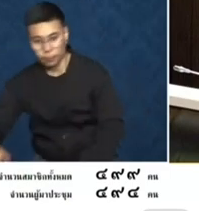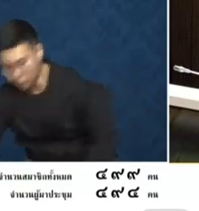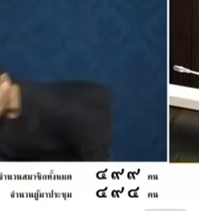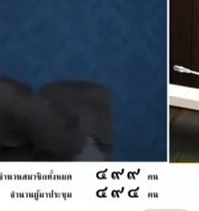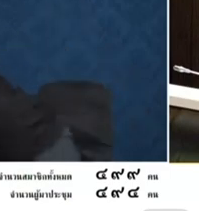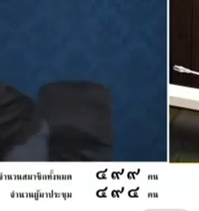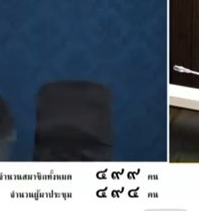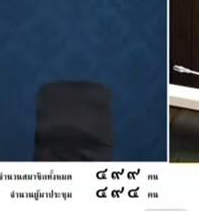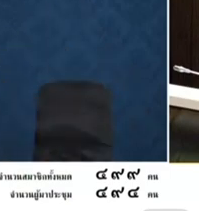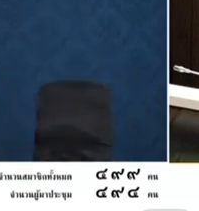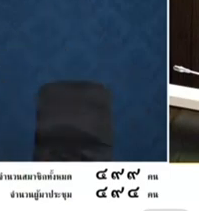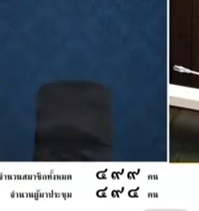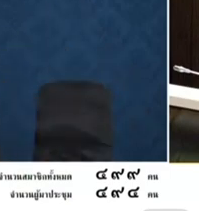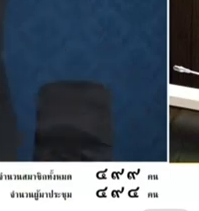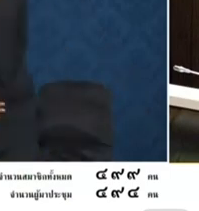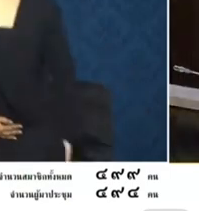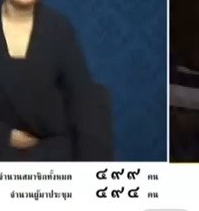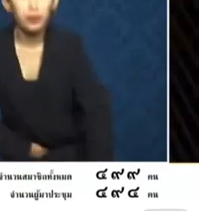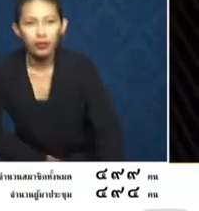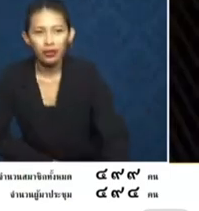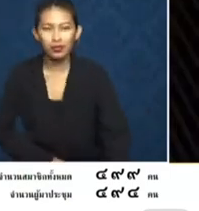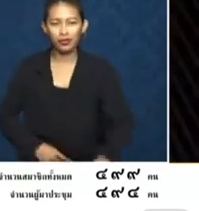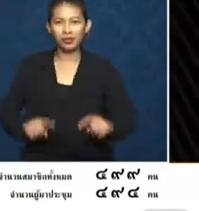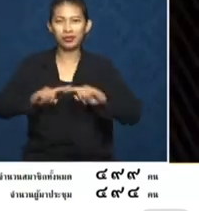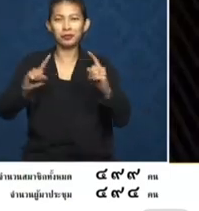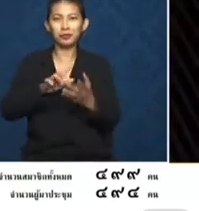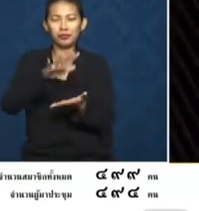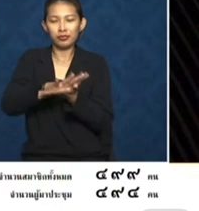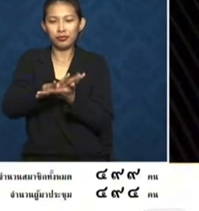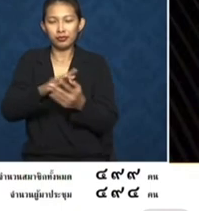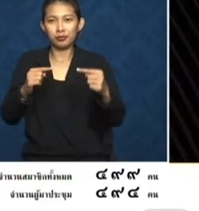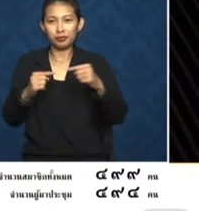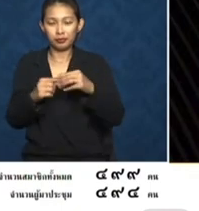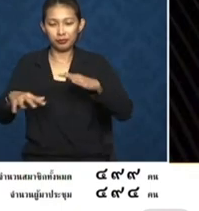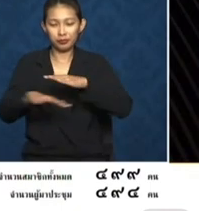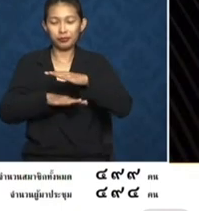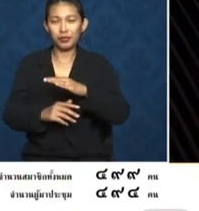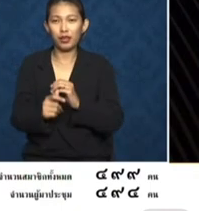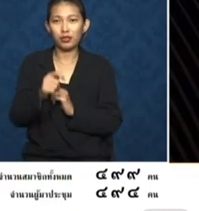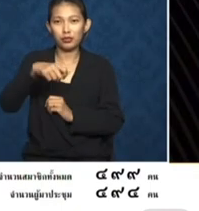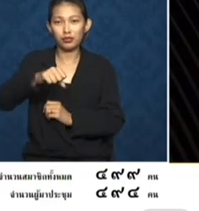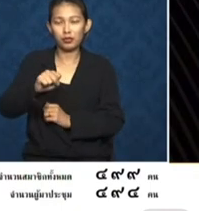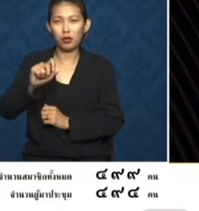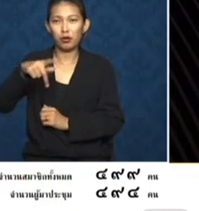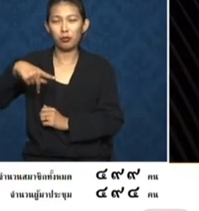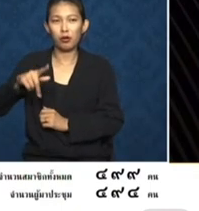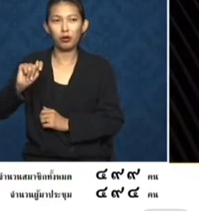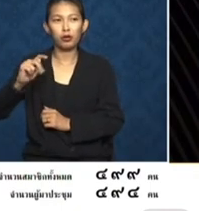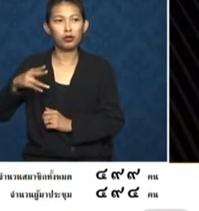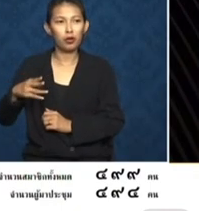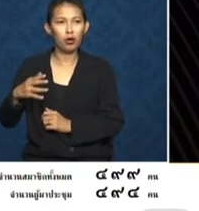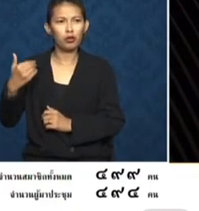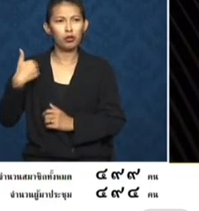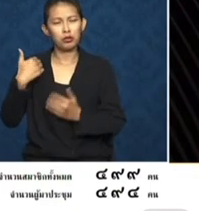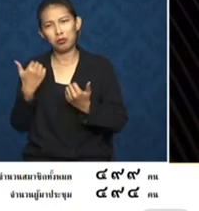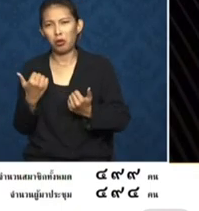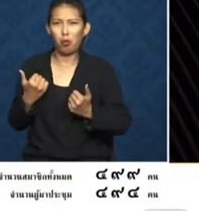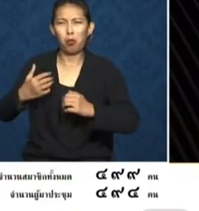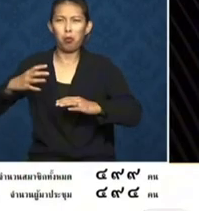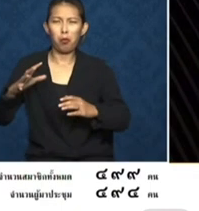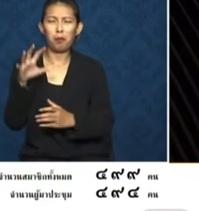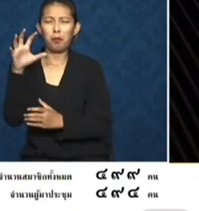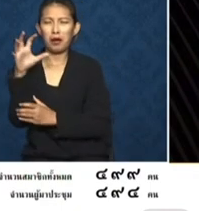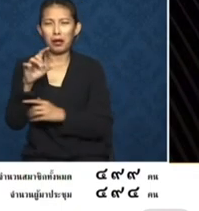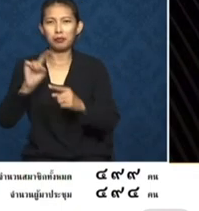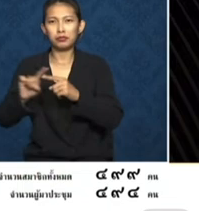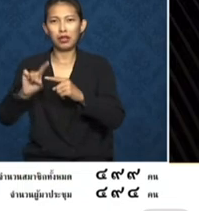ในขณะที่โงเรนใสกด สอทอครับมีจำนวไม่น้อย หน้าวันนี้บรรยากาศเต็ไปดวยอำนาจในยมการบงคับการบูรี่